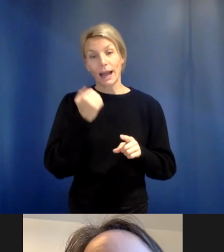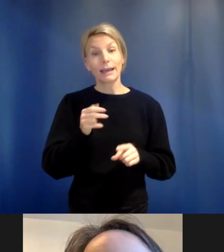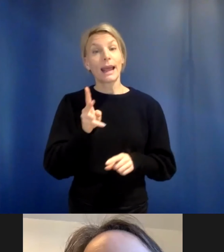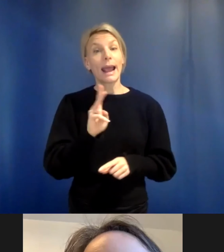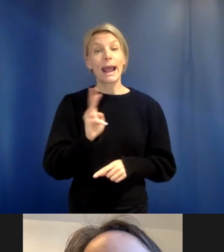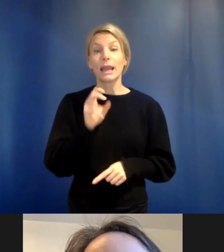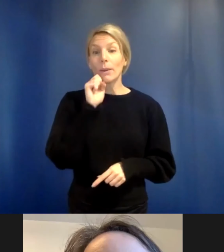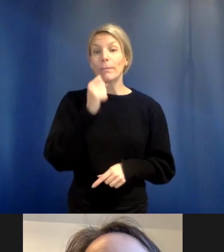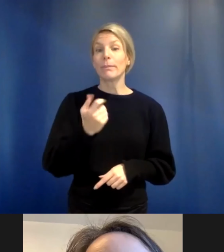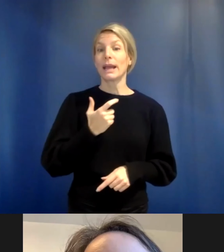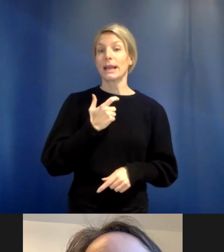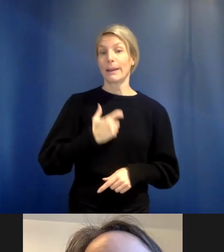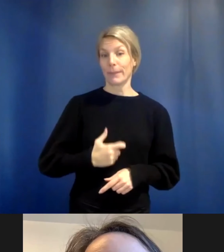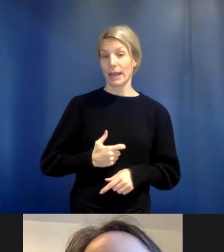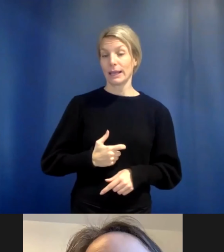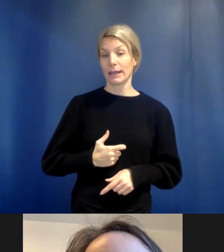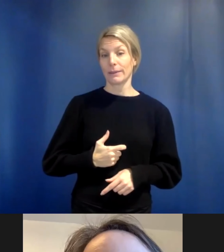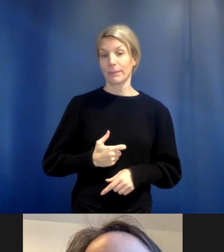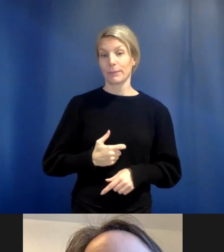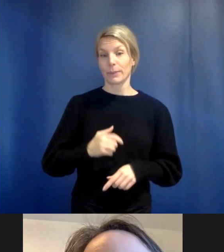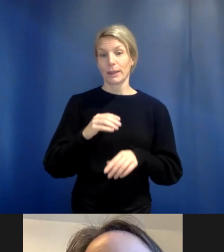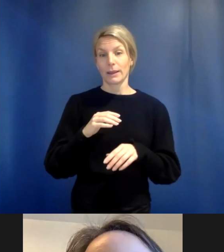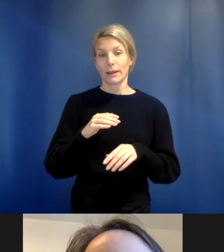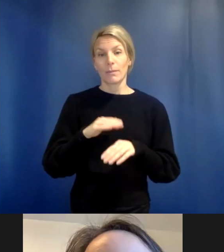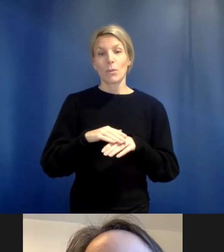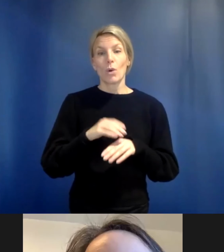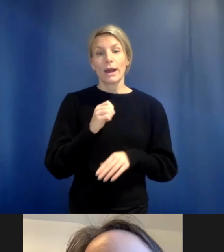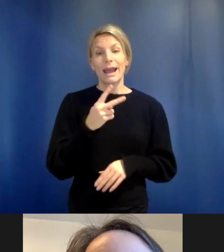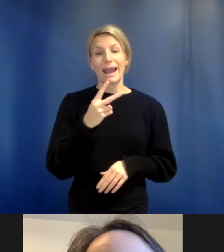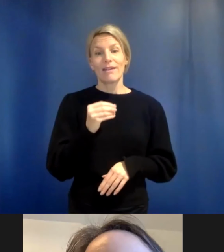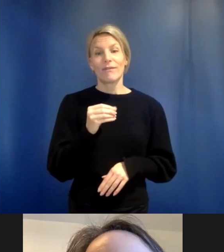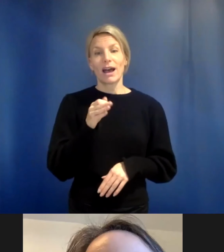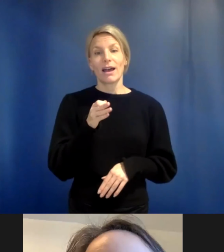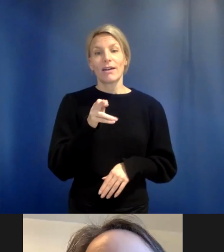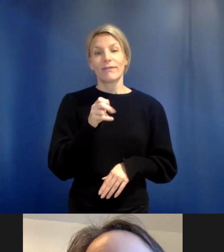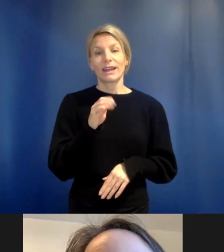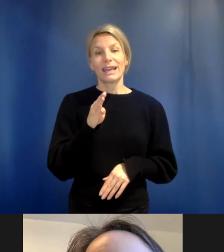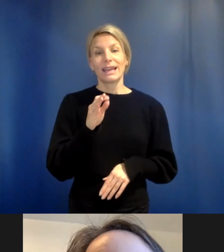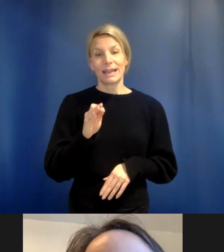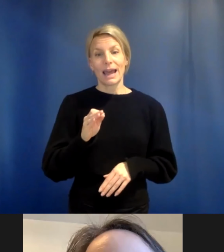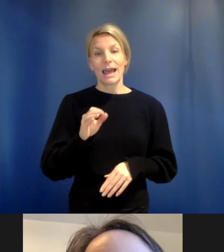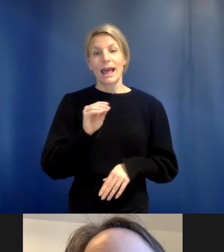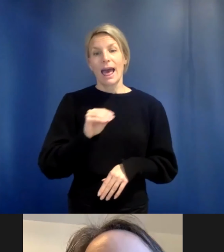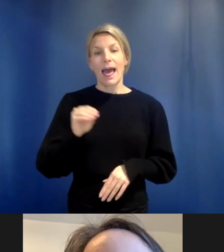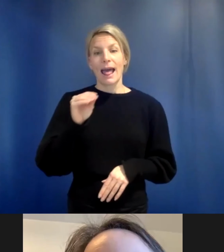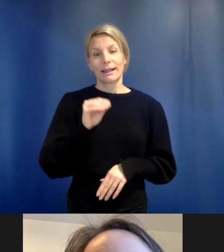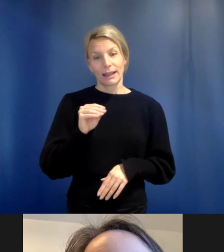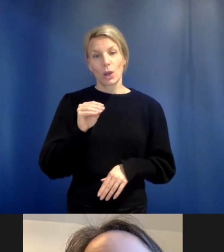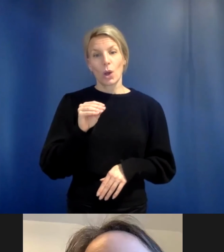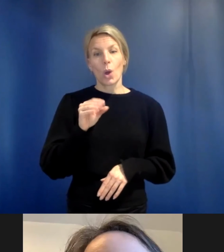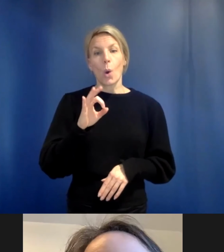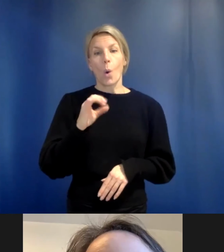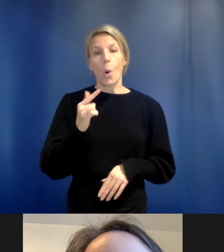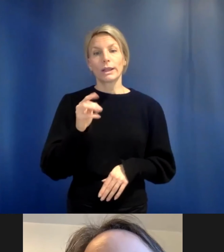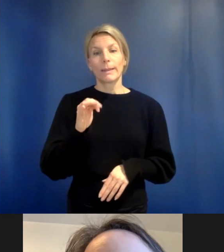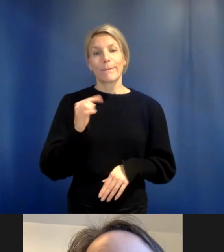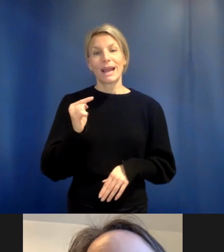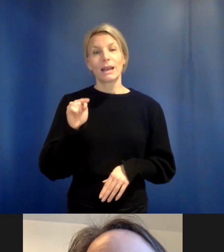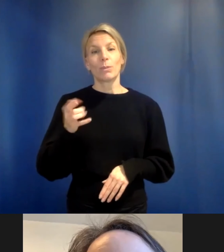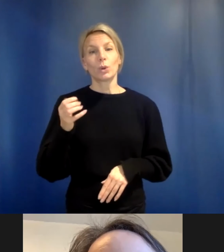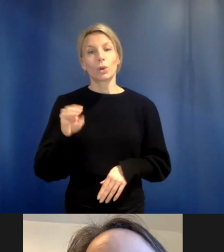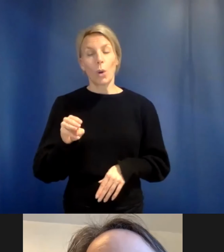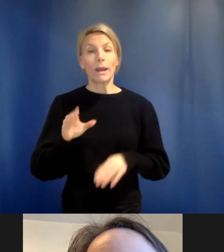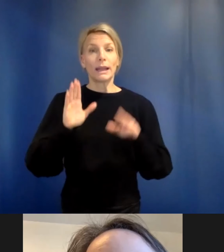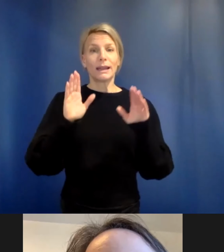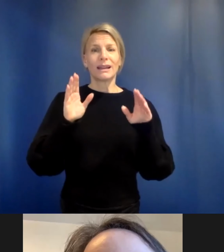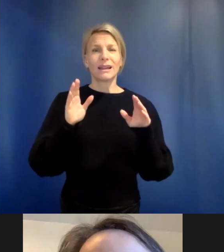på evafrid1hotmail.com Nej, vi har